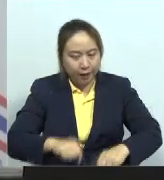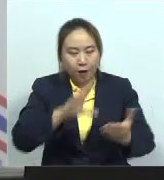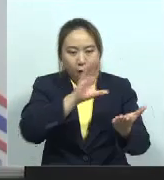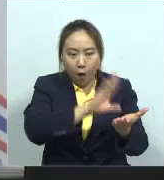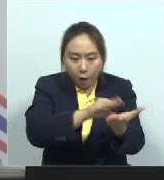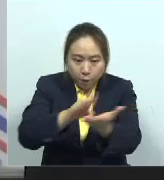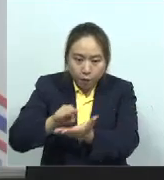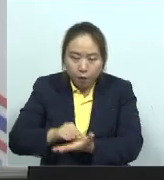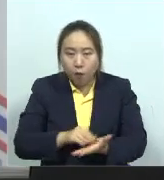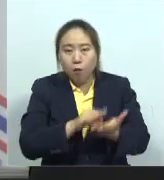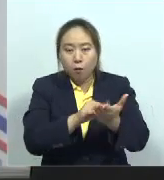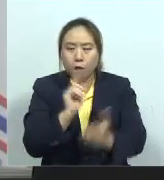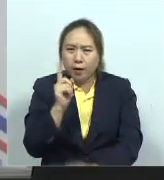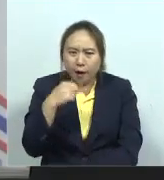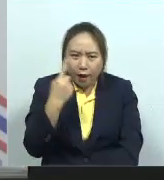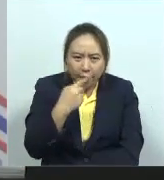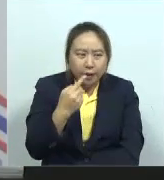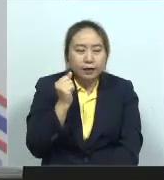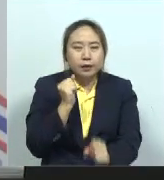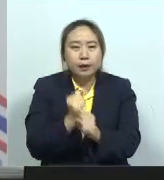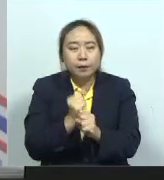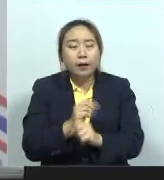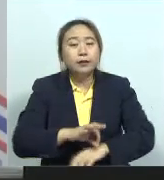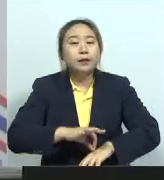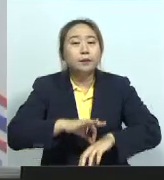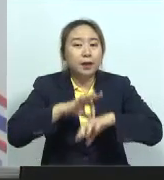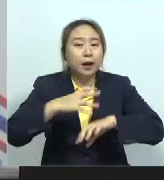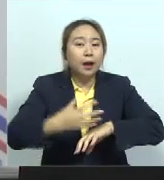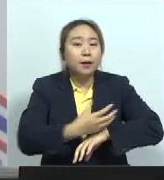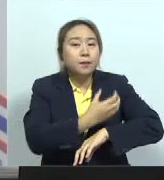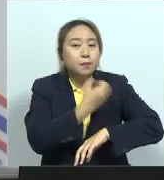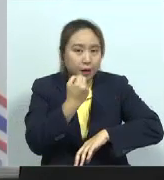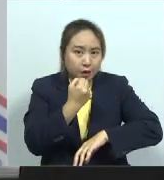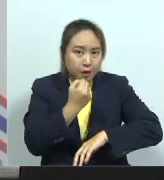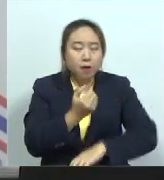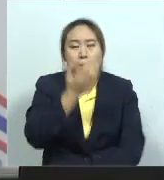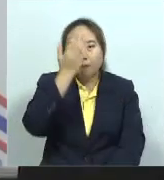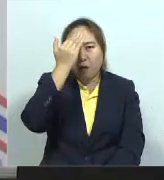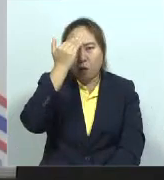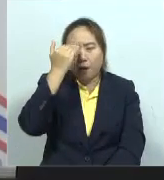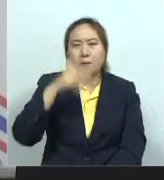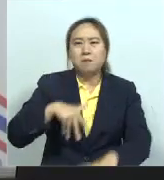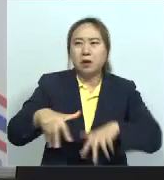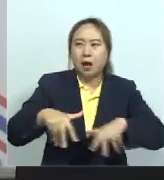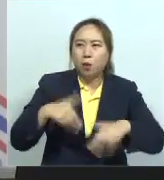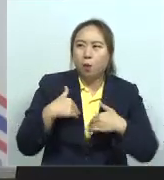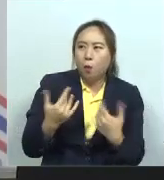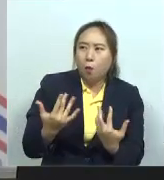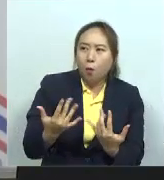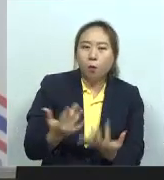นที่จะมาทำงานในตำแหน่งทางการเมืองเพราะว่าพี่น้องประชาชนรออยู่